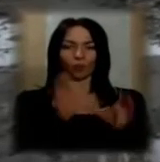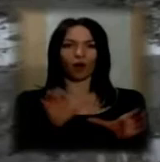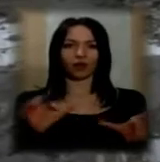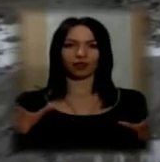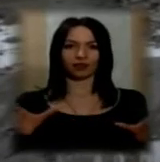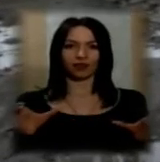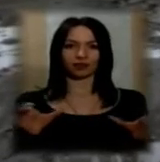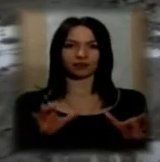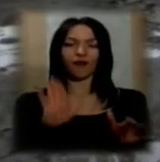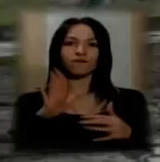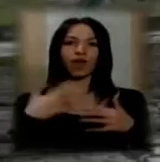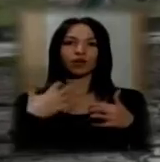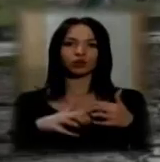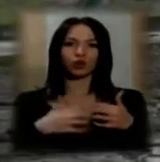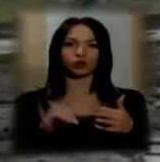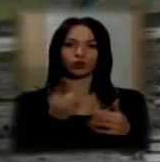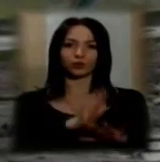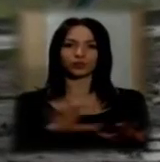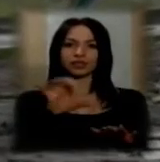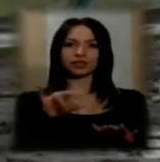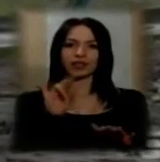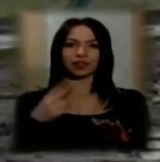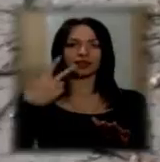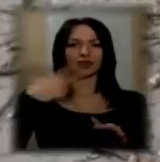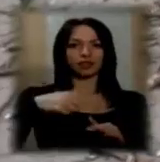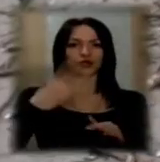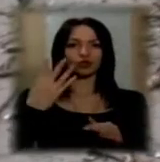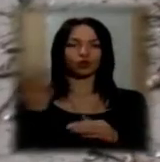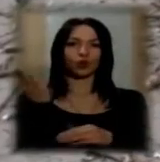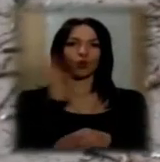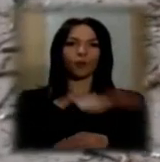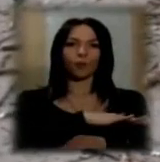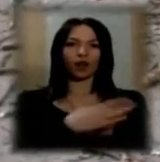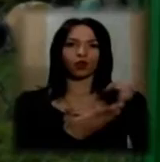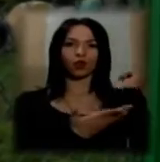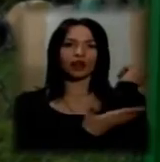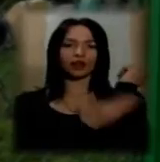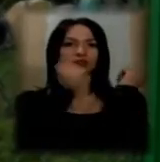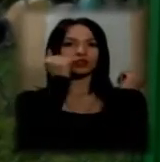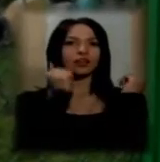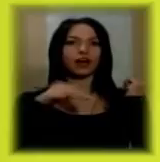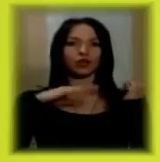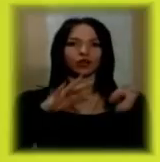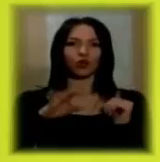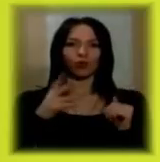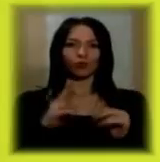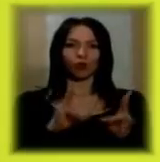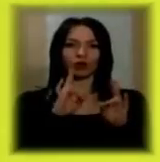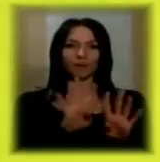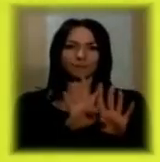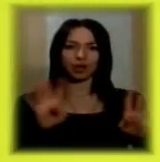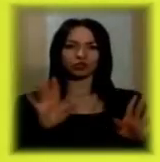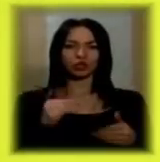У Херсонському дитячому садку 34 впало дерево, стара тополя пошкодила паркан та пішохідну доріжку.